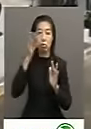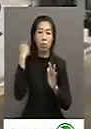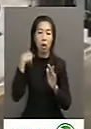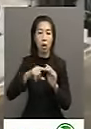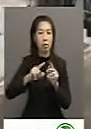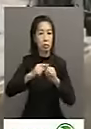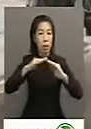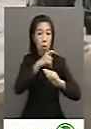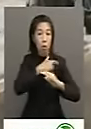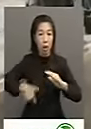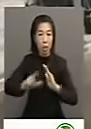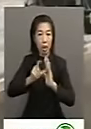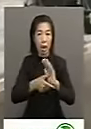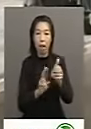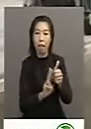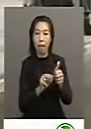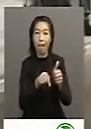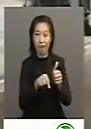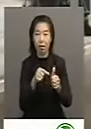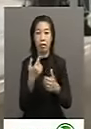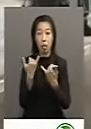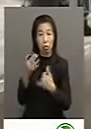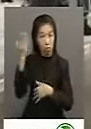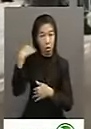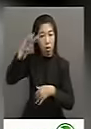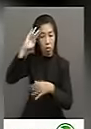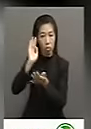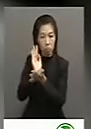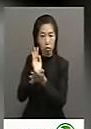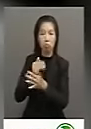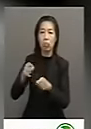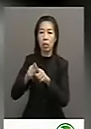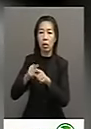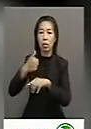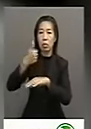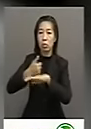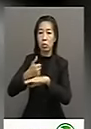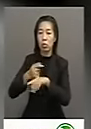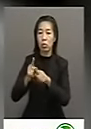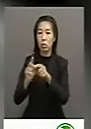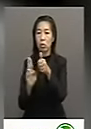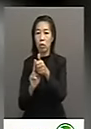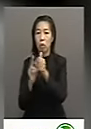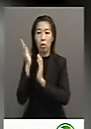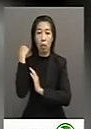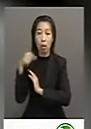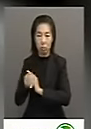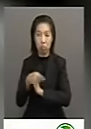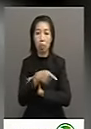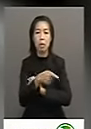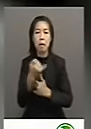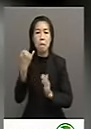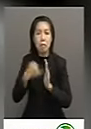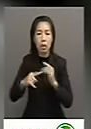พระราชวังและก็เป็นอดีตรองผู้บัญชาการตำรวจแห่งชาติซึ่งตอนนี้ตกเป็นผู้ต้องหาในคดีรุกพื้นที่ป่าอุทยานแห่งชาติทับล